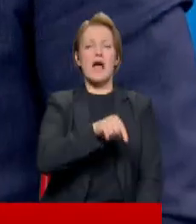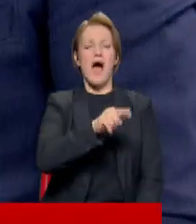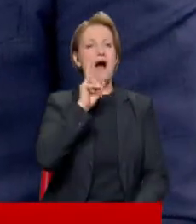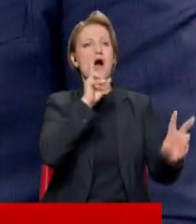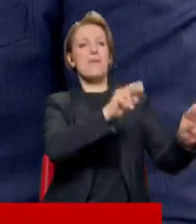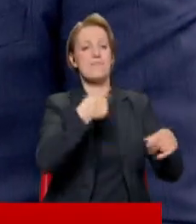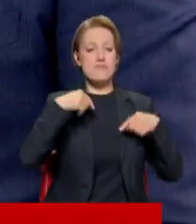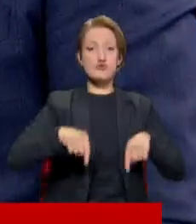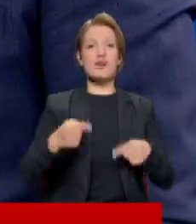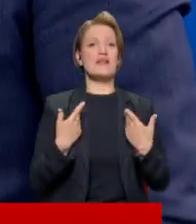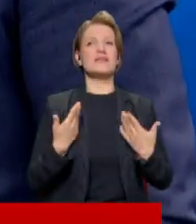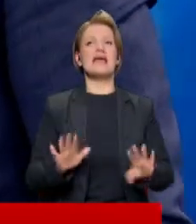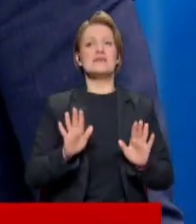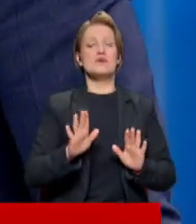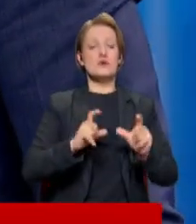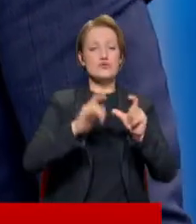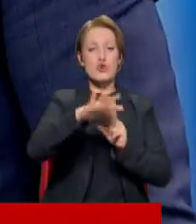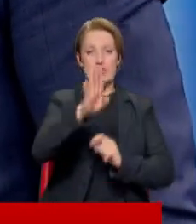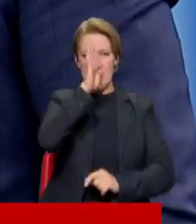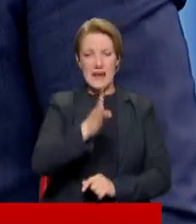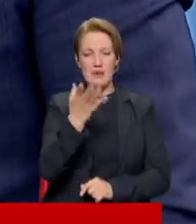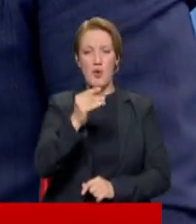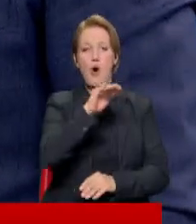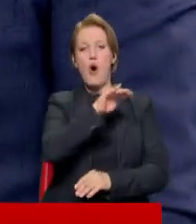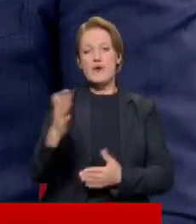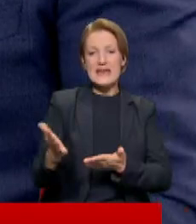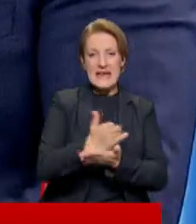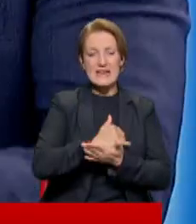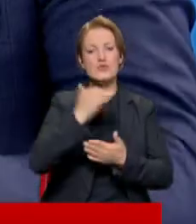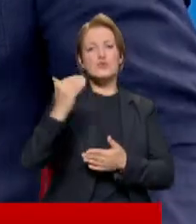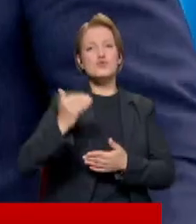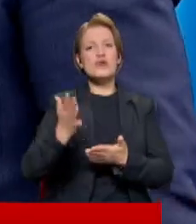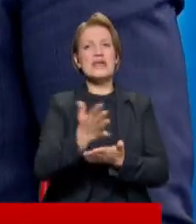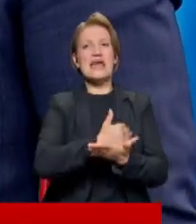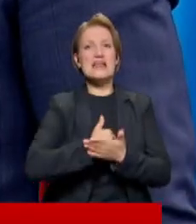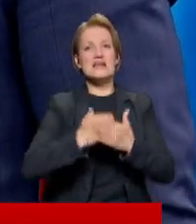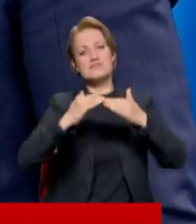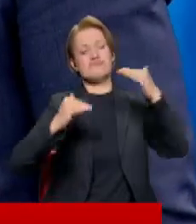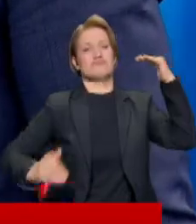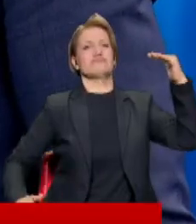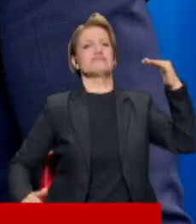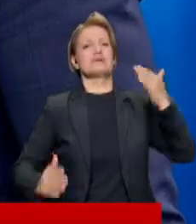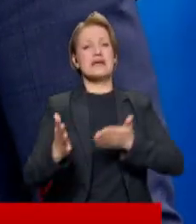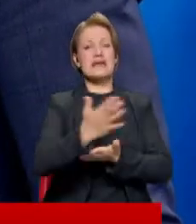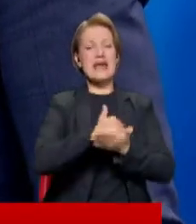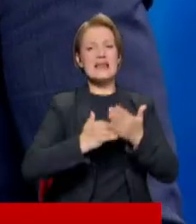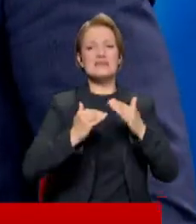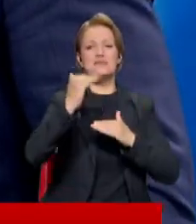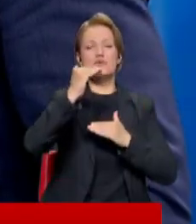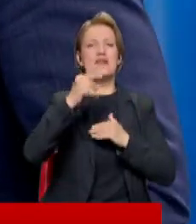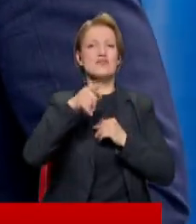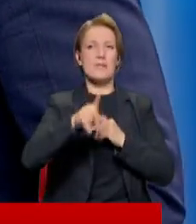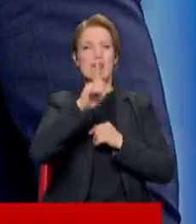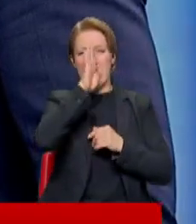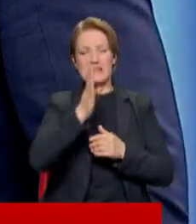Onun için bir sosyal adaleti sağlayacaksanız orta gelirli ve düşük gelirin ki şimdi uçurum çok çok daha arttı gelir seviyesini yükseltebilecek